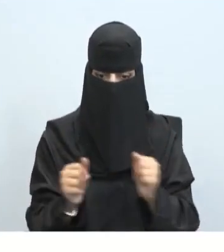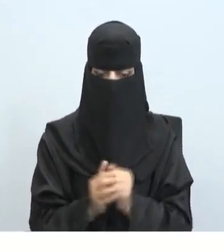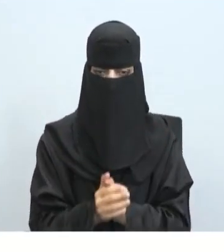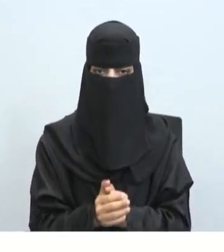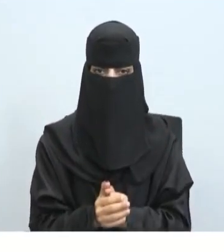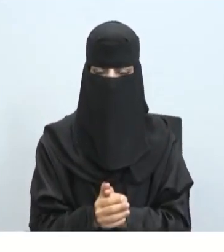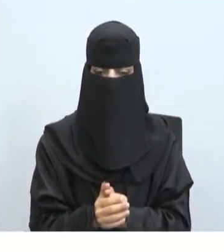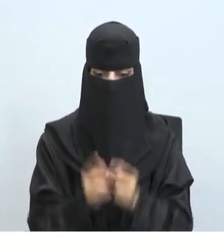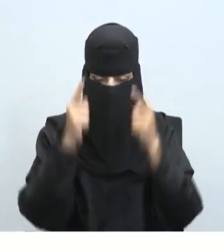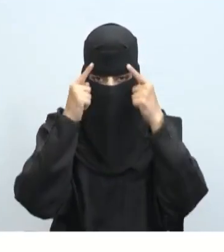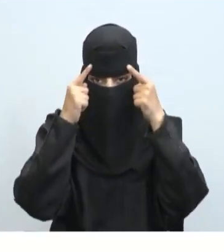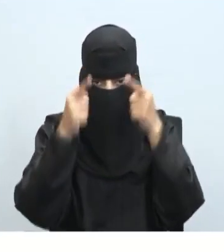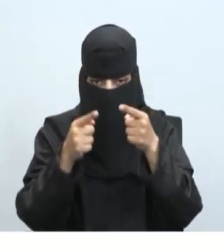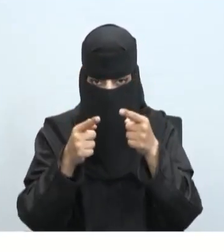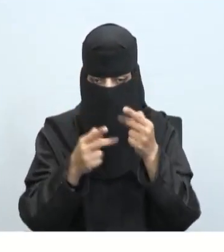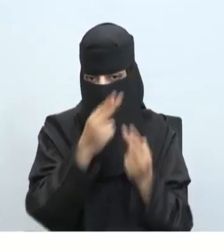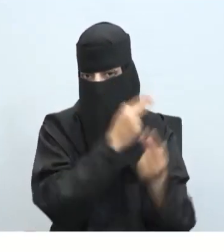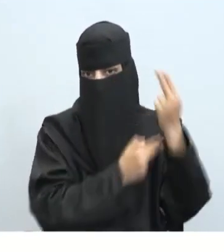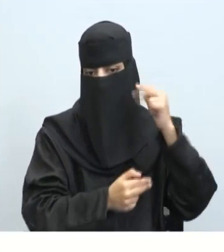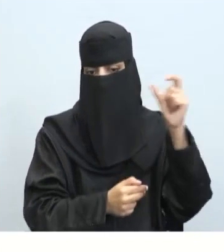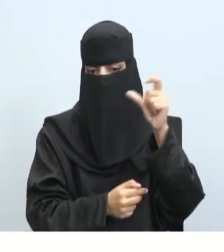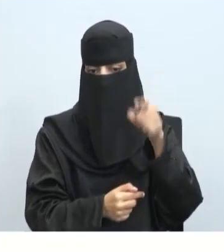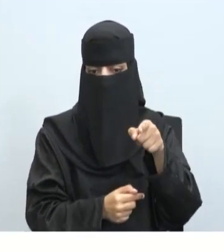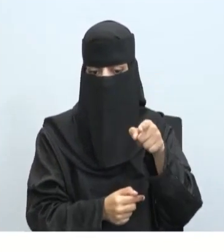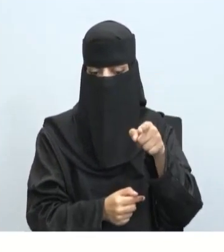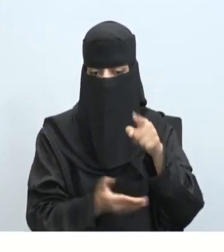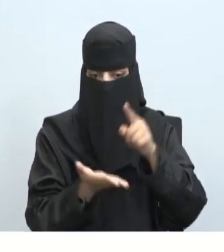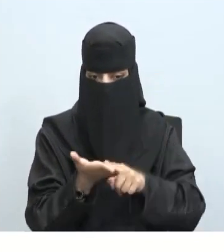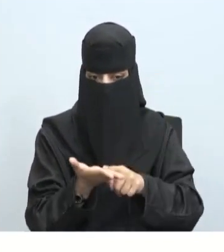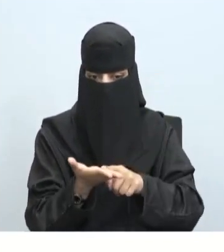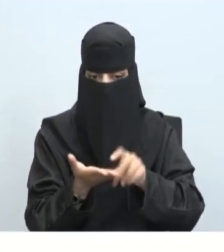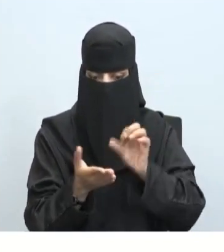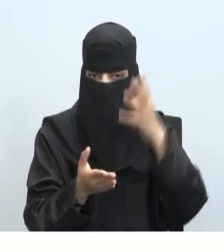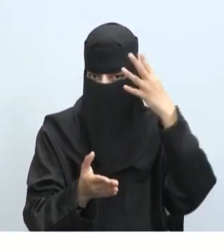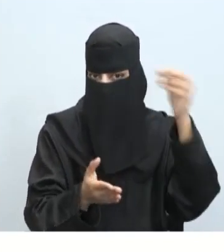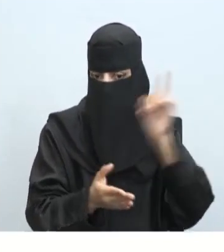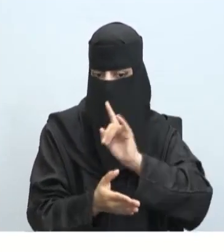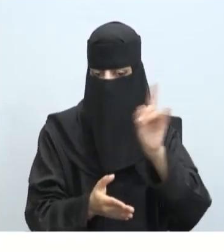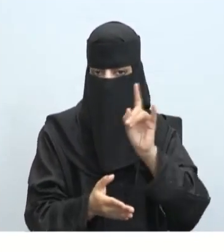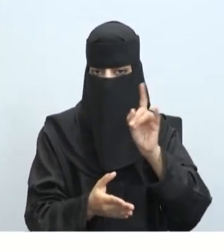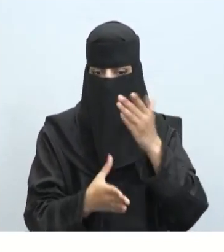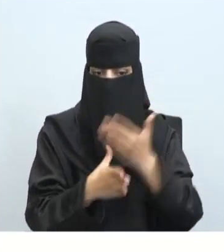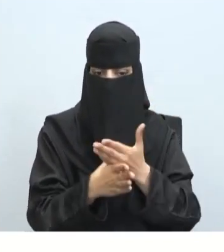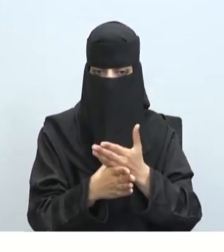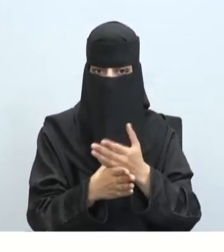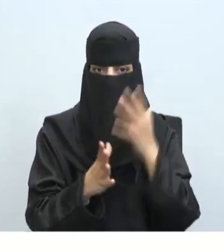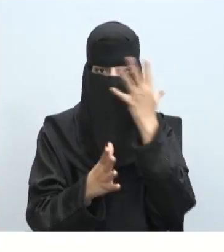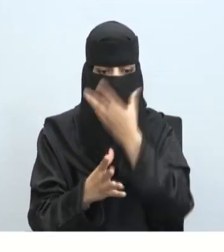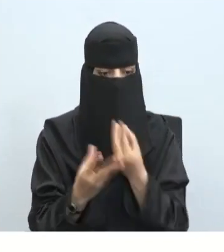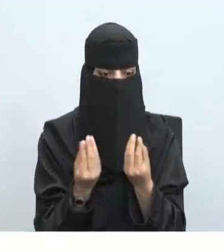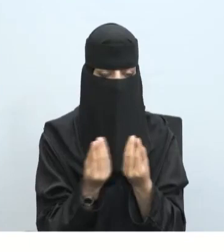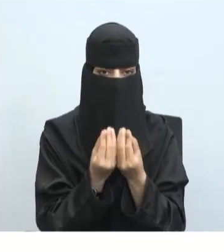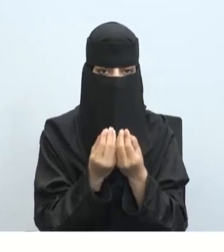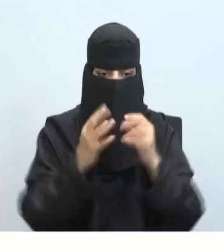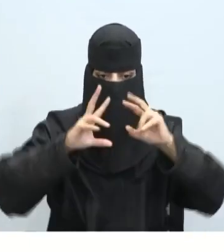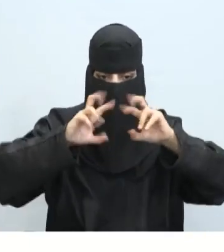تمهيد تتميز الحضاره الاسلاميه بانها لم تغفل عامل الجمال